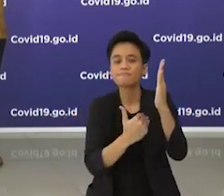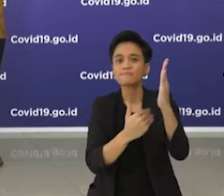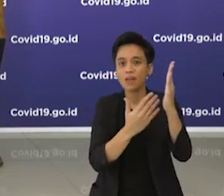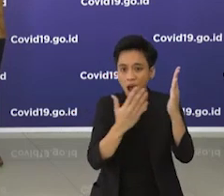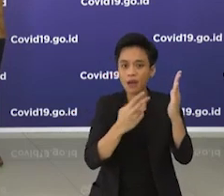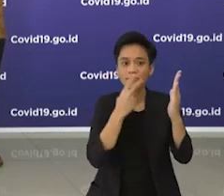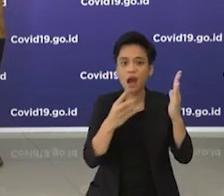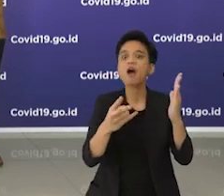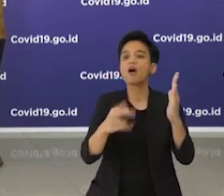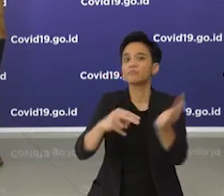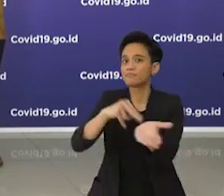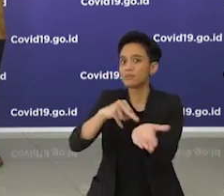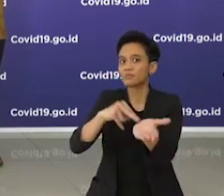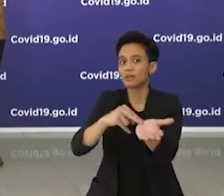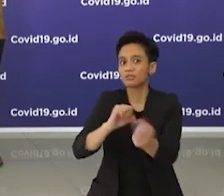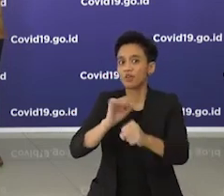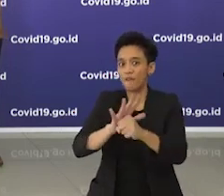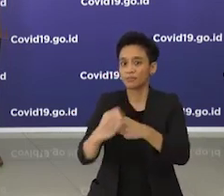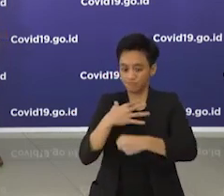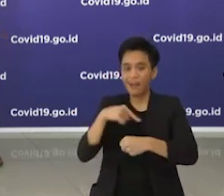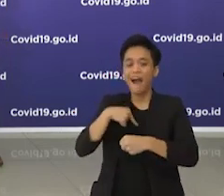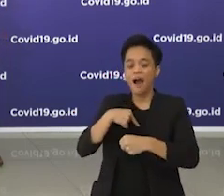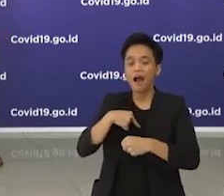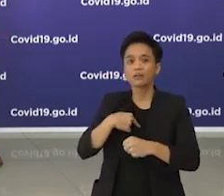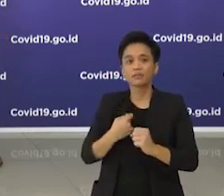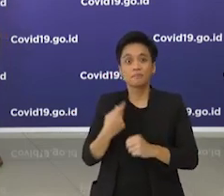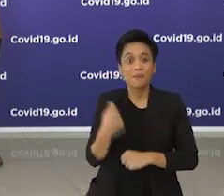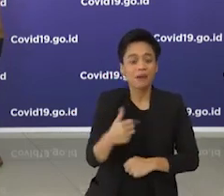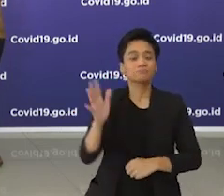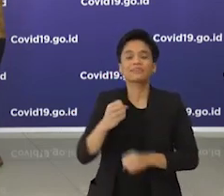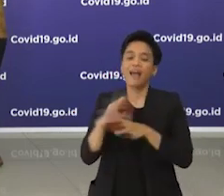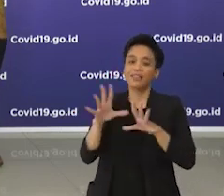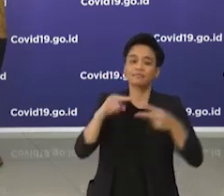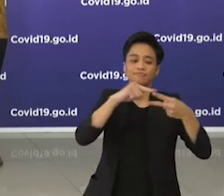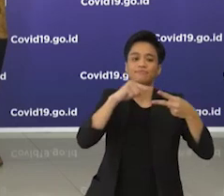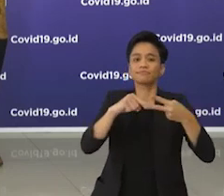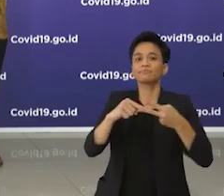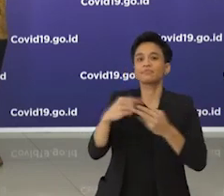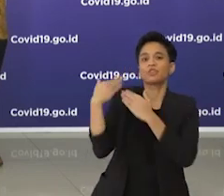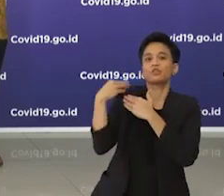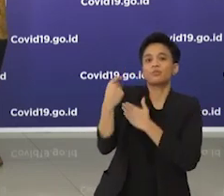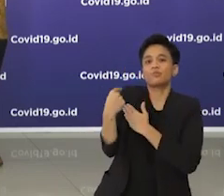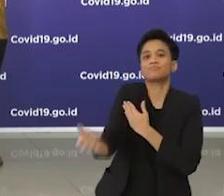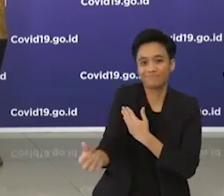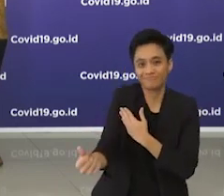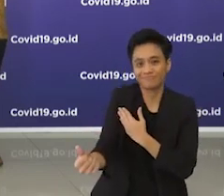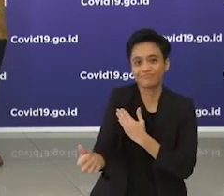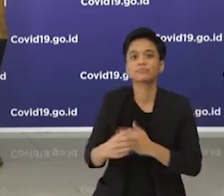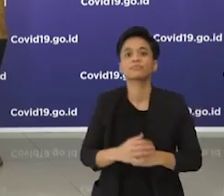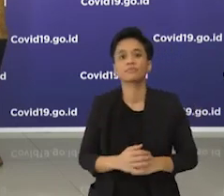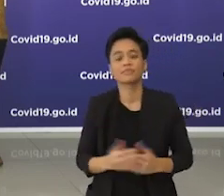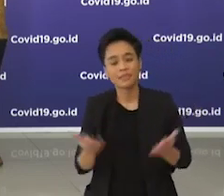pasien dari copied 19 ini oleh karena itu mari bersama-sama beban